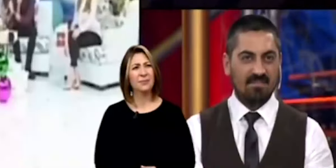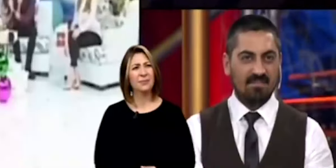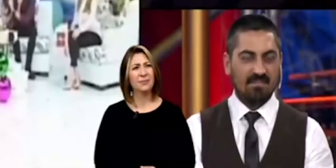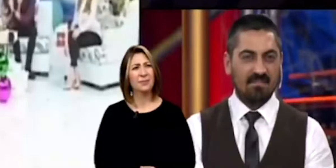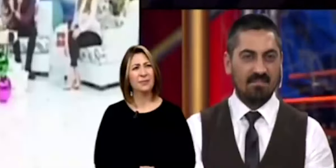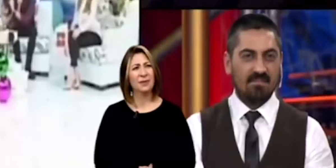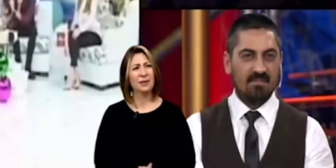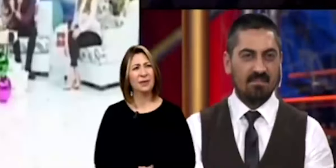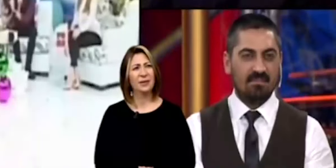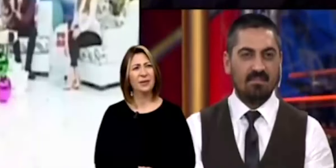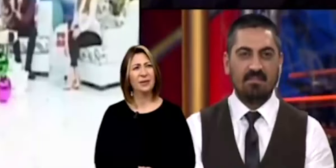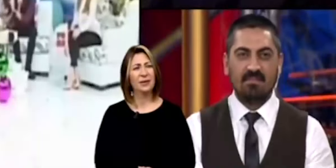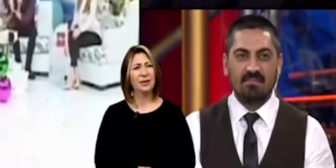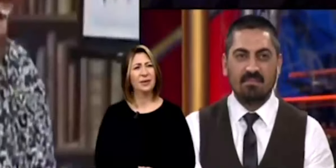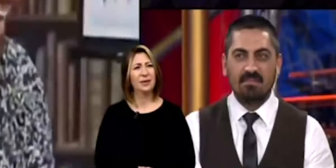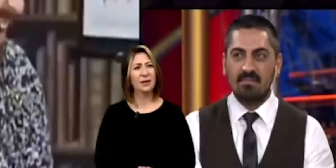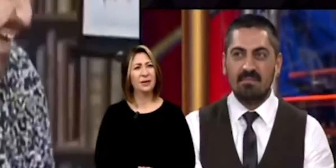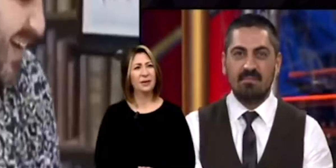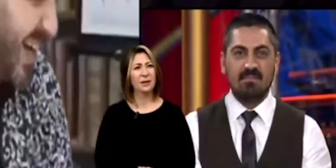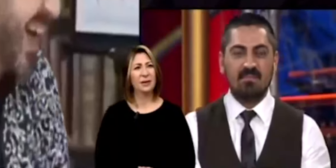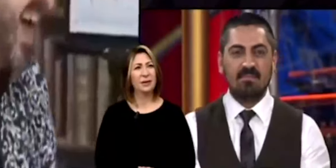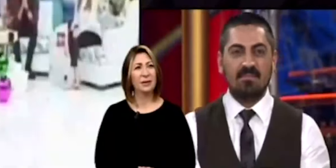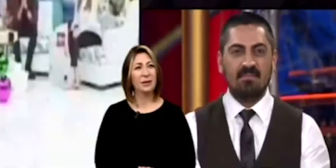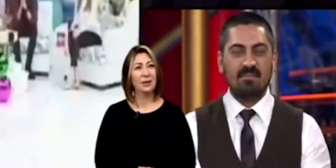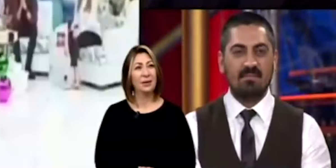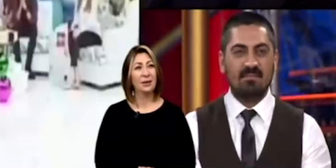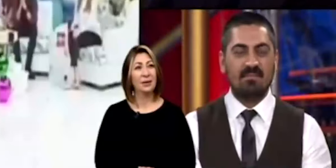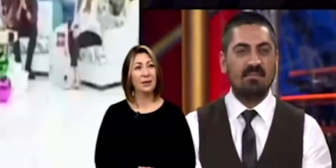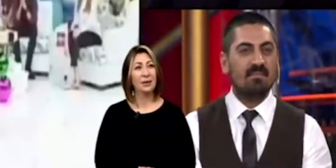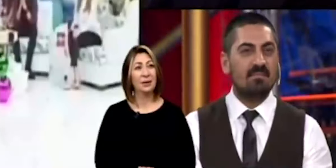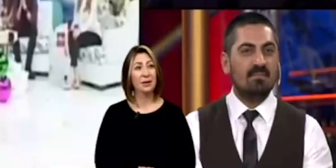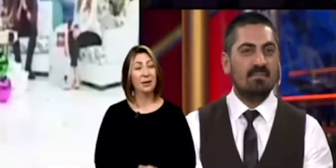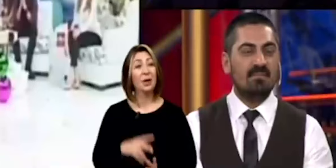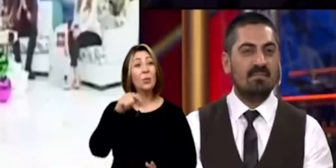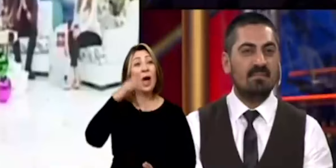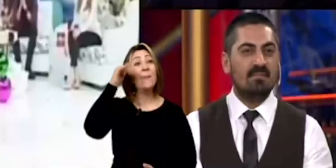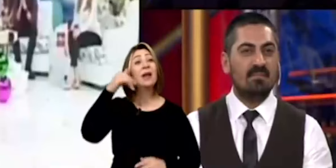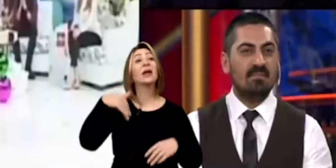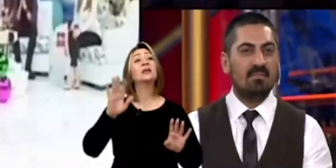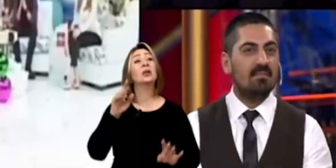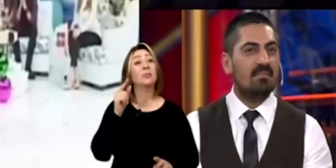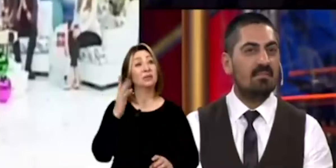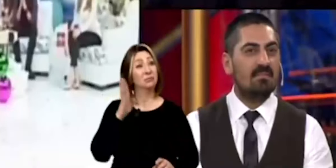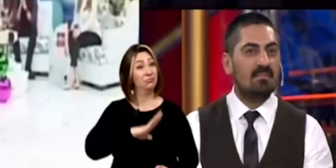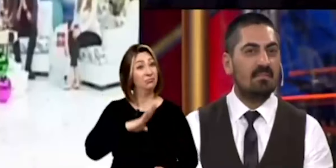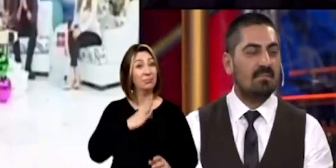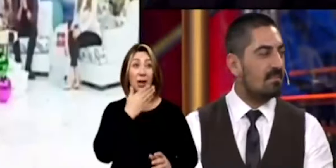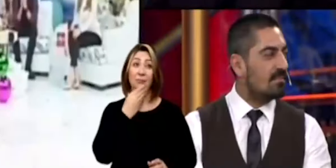olmayacak. Samir bundan kifayetlen sabah bizlikti. Sen Katın Luna. Amerika'da değil sana. Üzü biraz abırlı